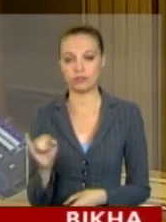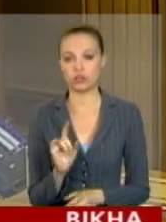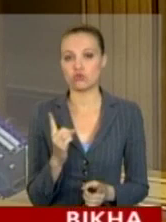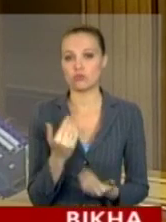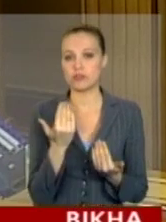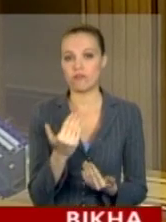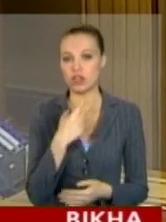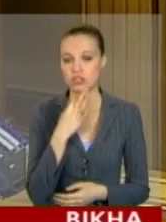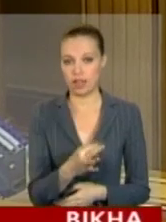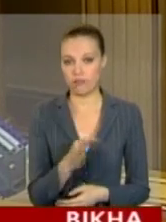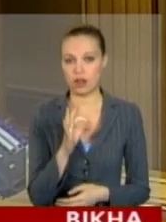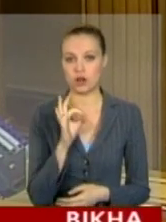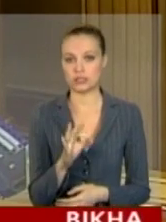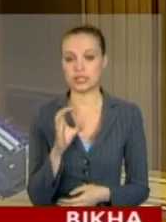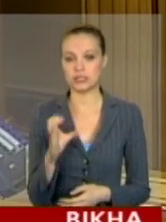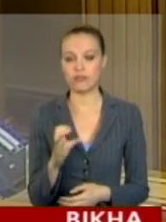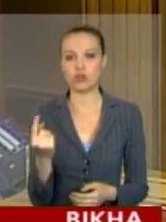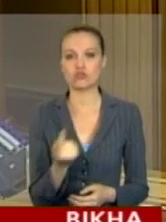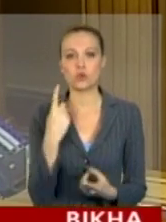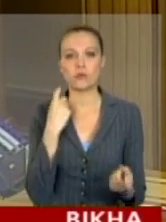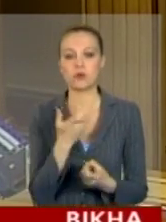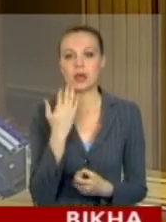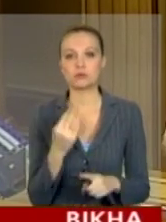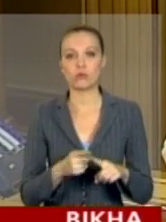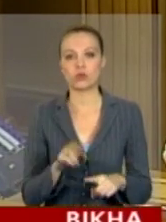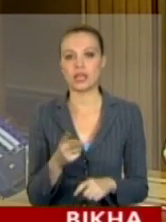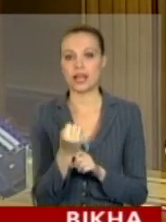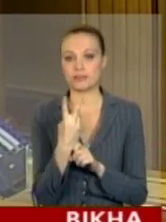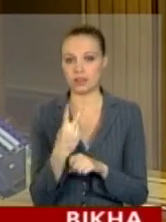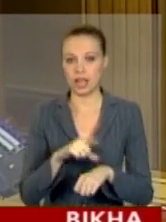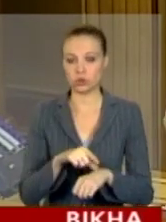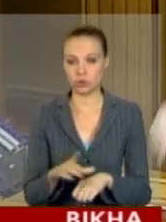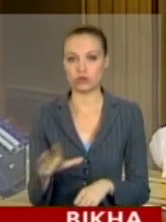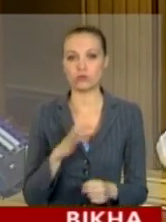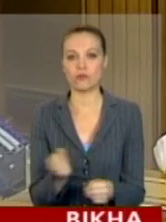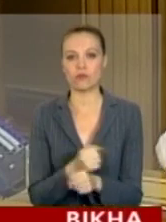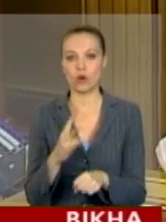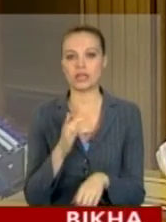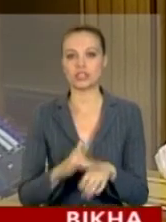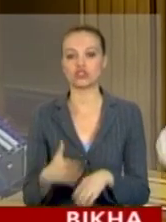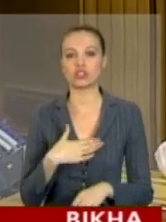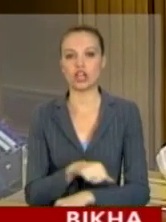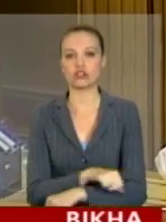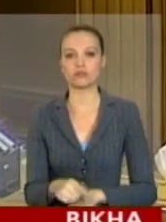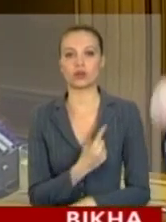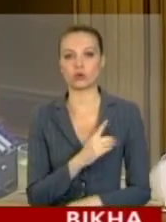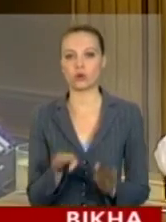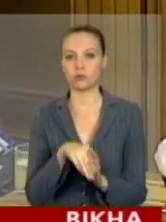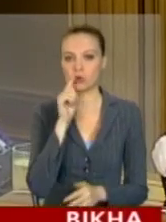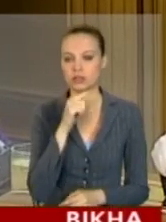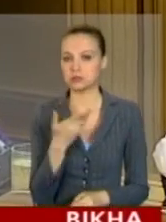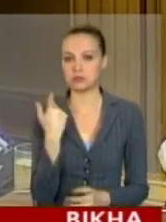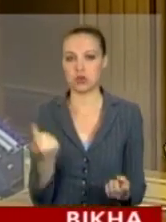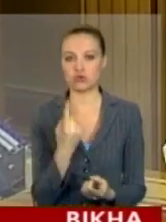чомусь в вашій заяві, Олександр Сергійович, жодної інформації немає про те, як 12 годин йшов бой на знищення наших прикордонників під Луганськом.